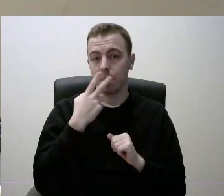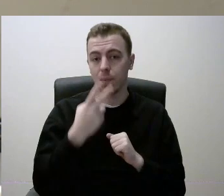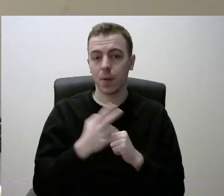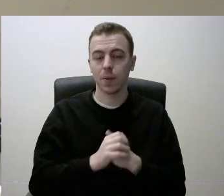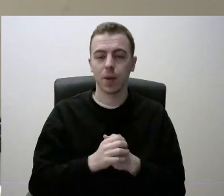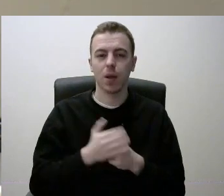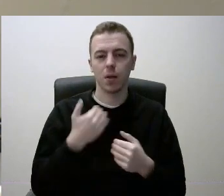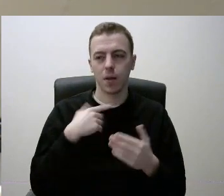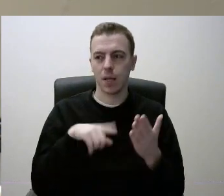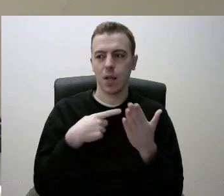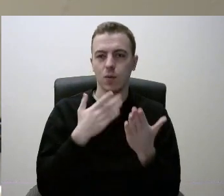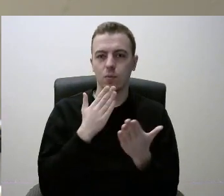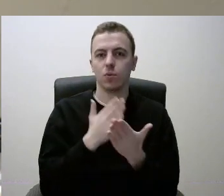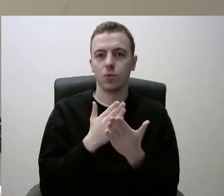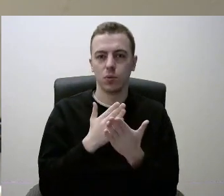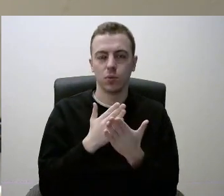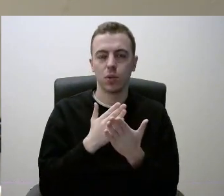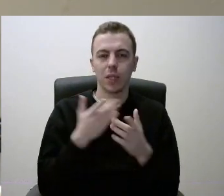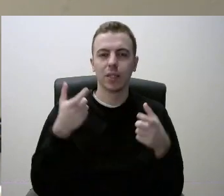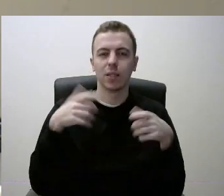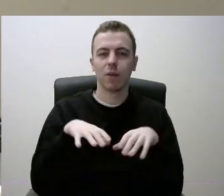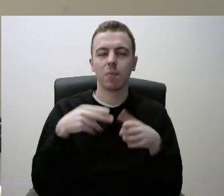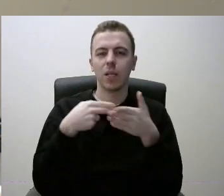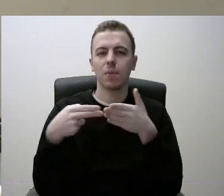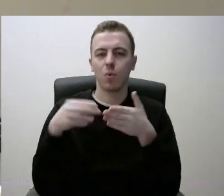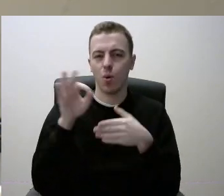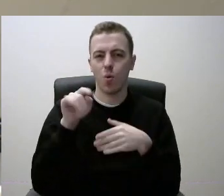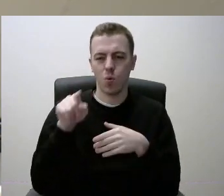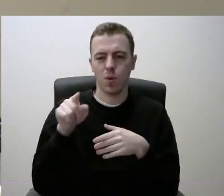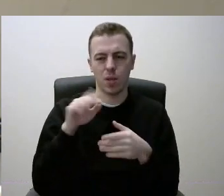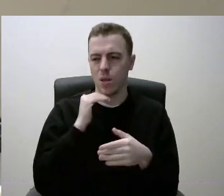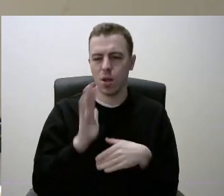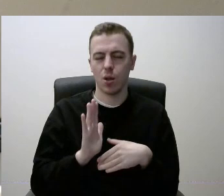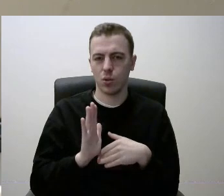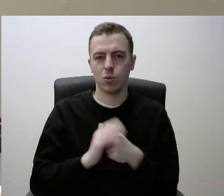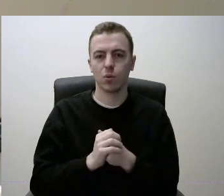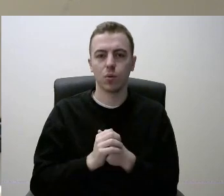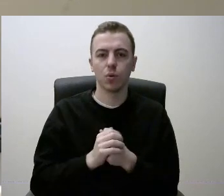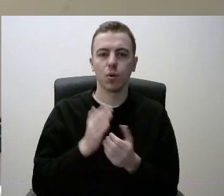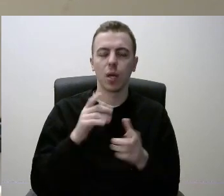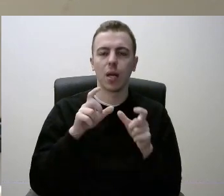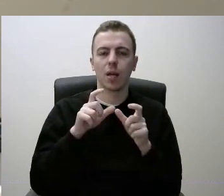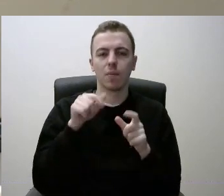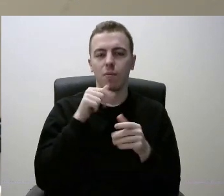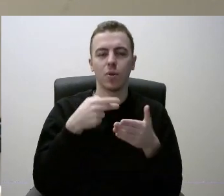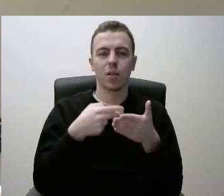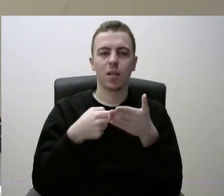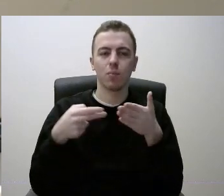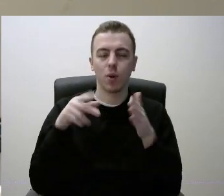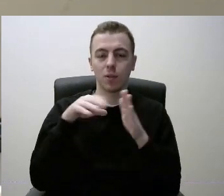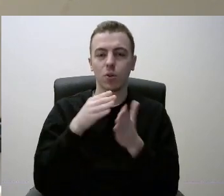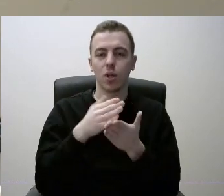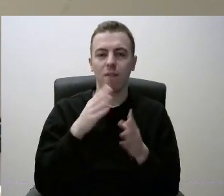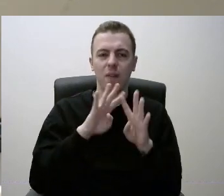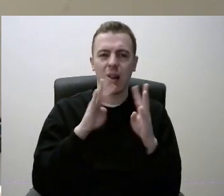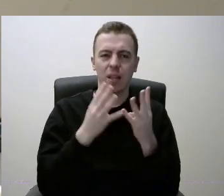kyla klausimų dėl savivaldybės įmonių. Kartais yra neaišku, ką įmonėse veikia valdybos ir stebėtojų